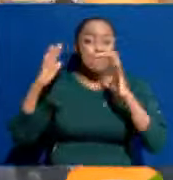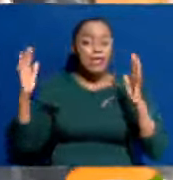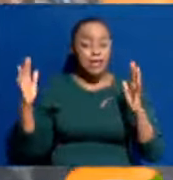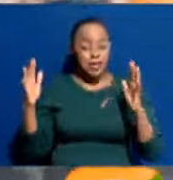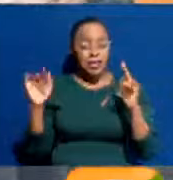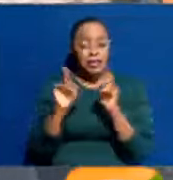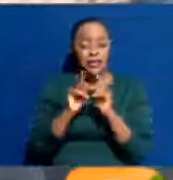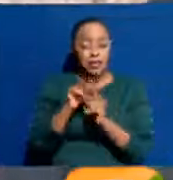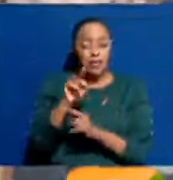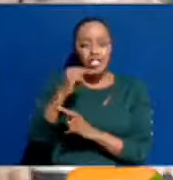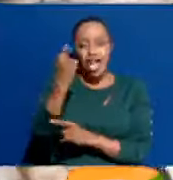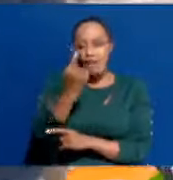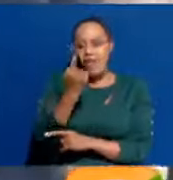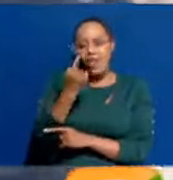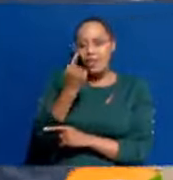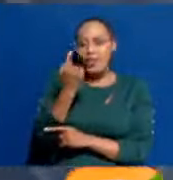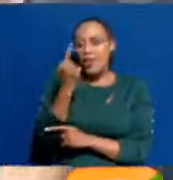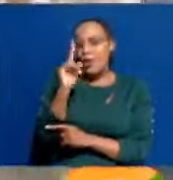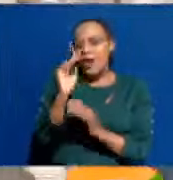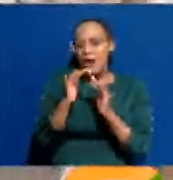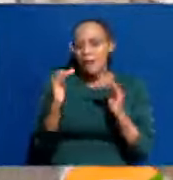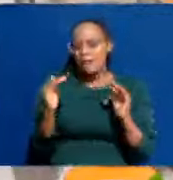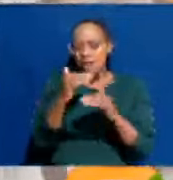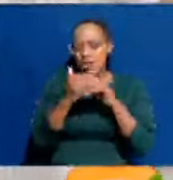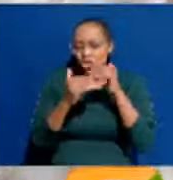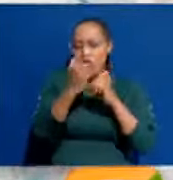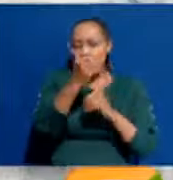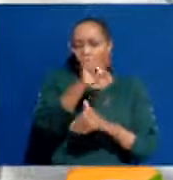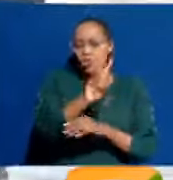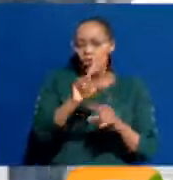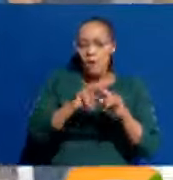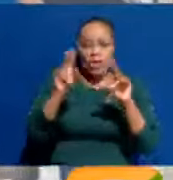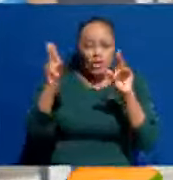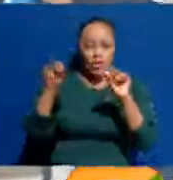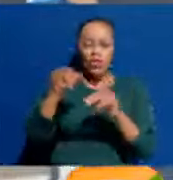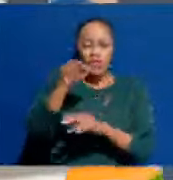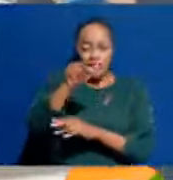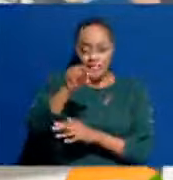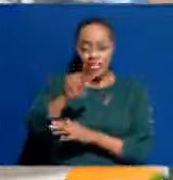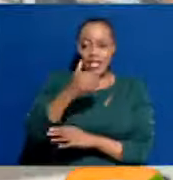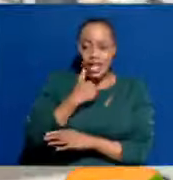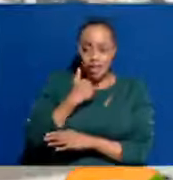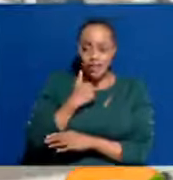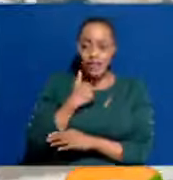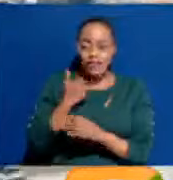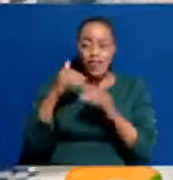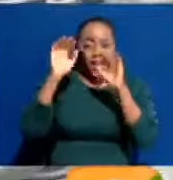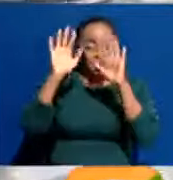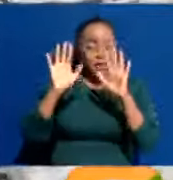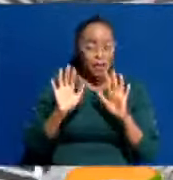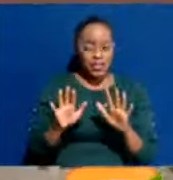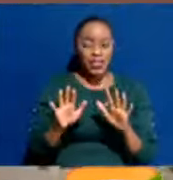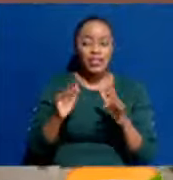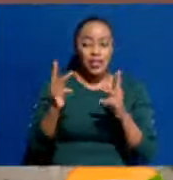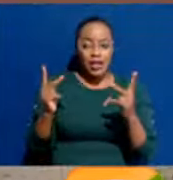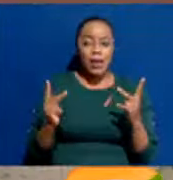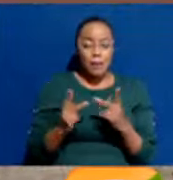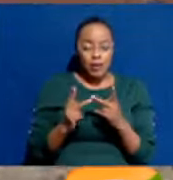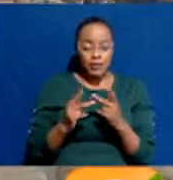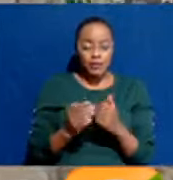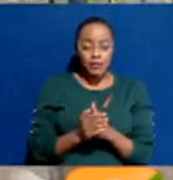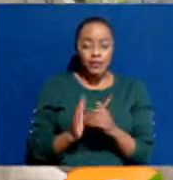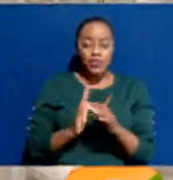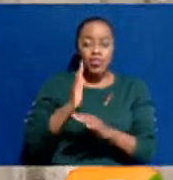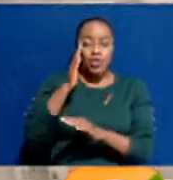this. I thought it's just one building or two, but no, this has been it's an amazing. Zaidi